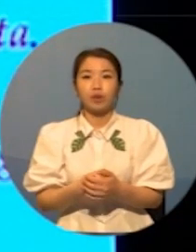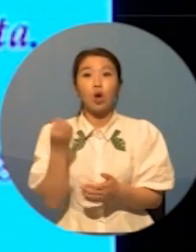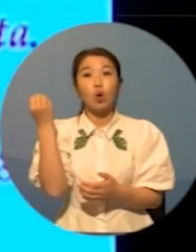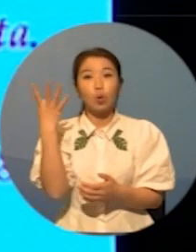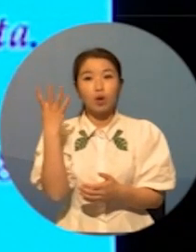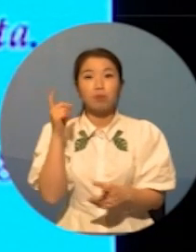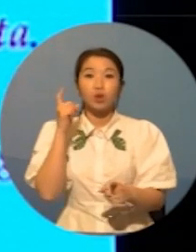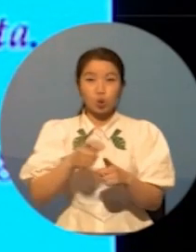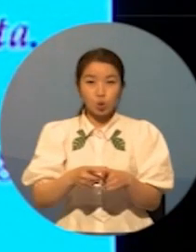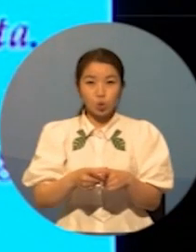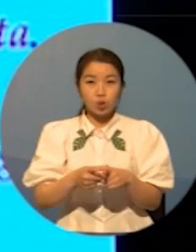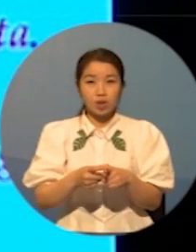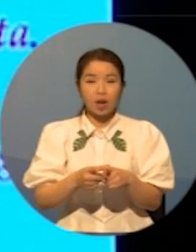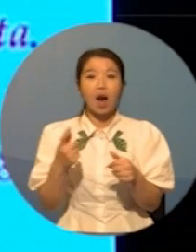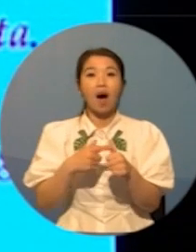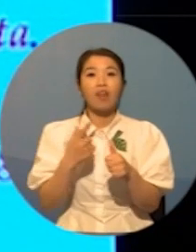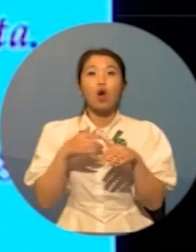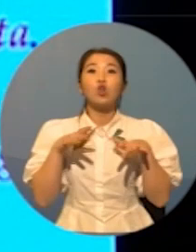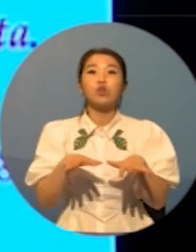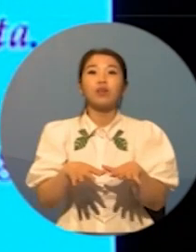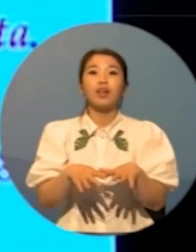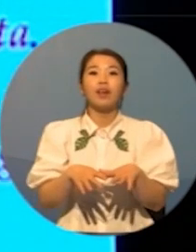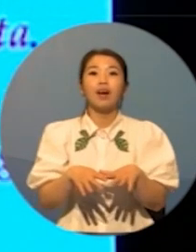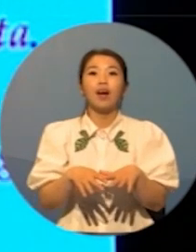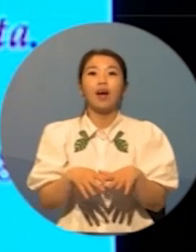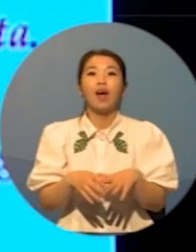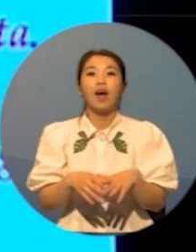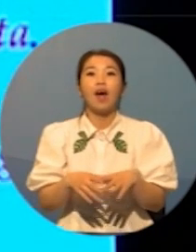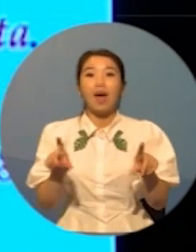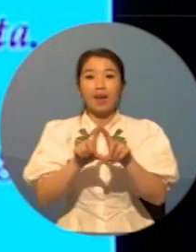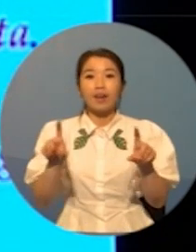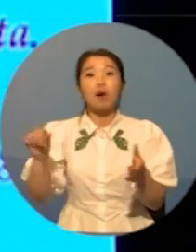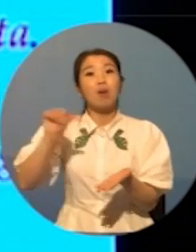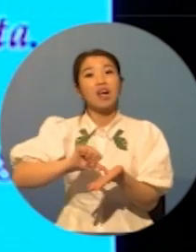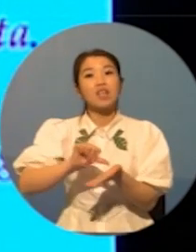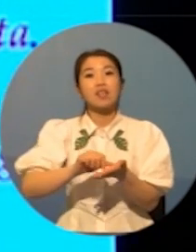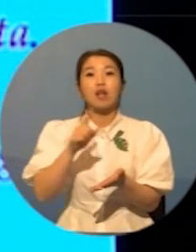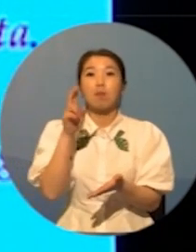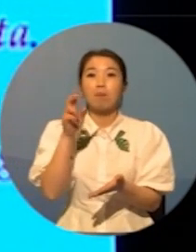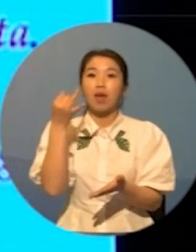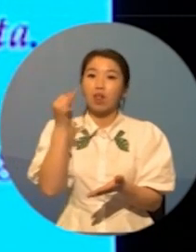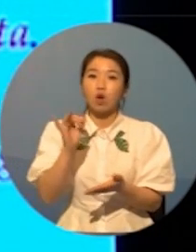Гүлленбекте сөзі атауыш фейіл қабағзасынан баянлауыш қызметін атқарып тұрыпты.